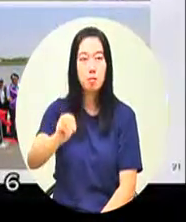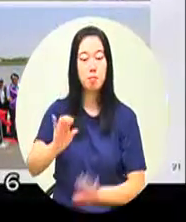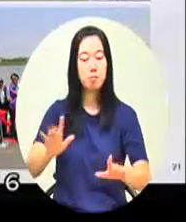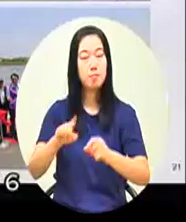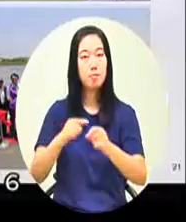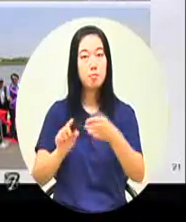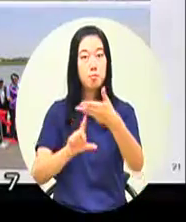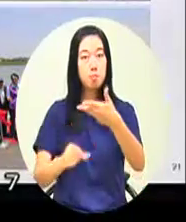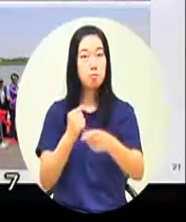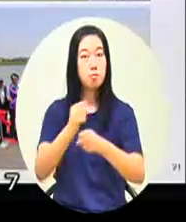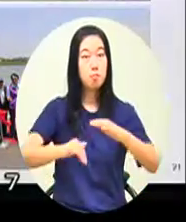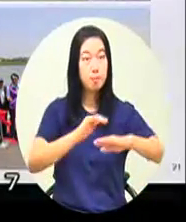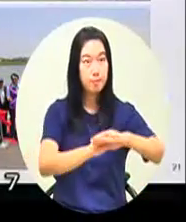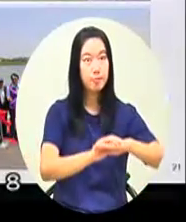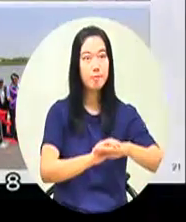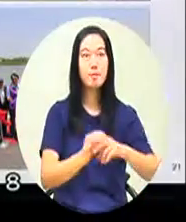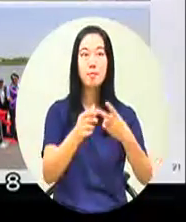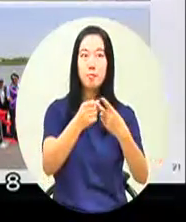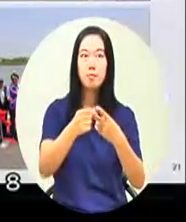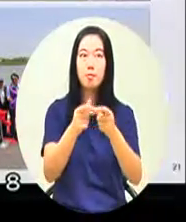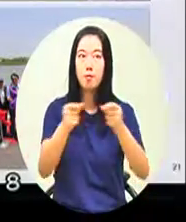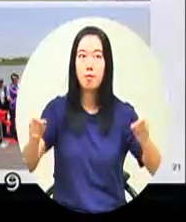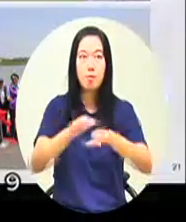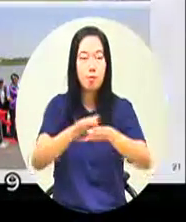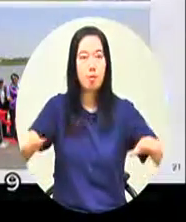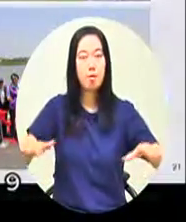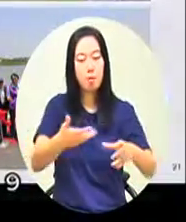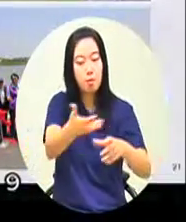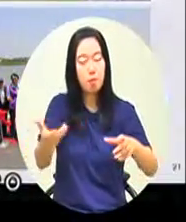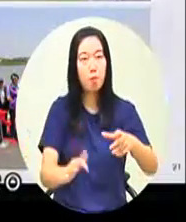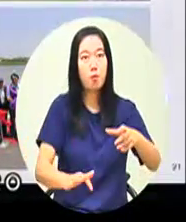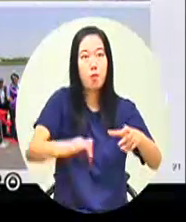工。永安自容池经费包含用地是